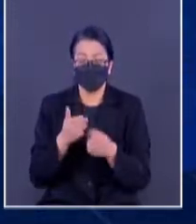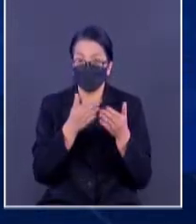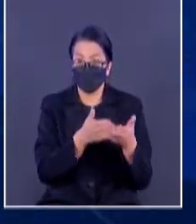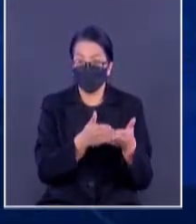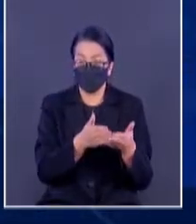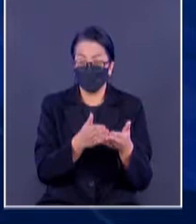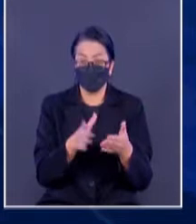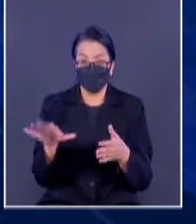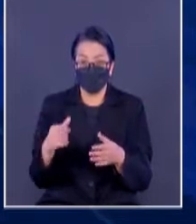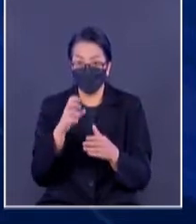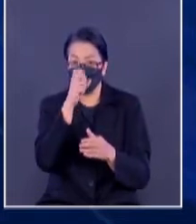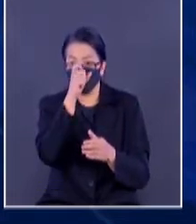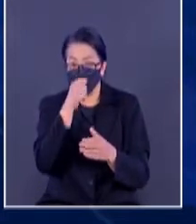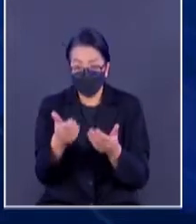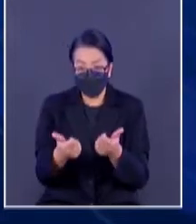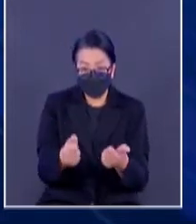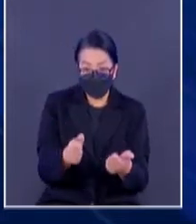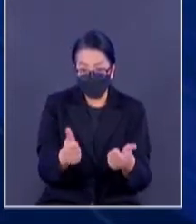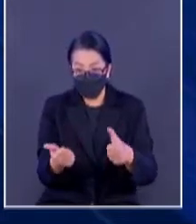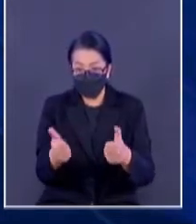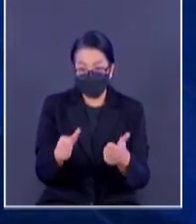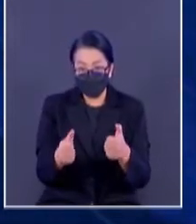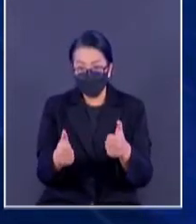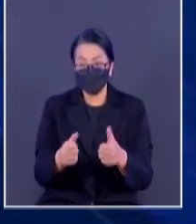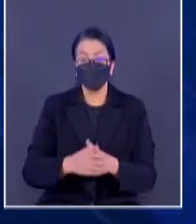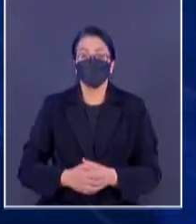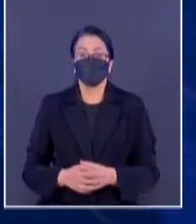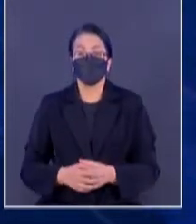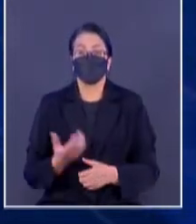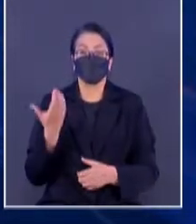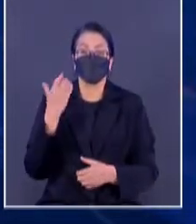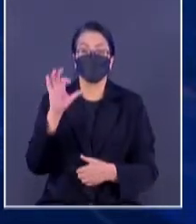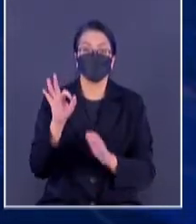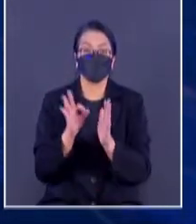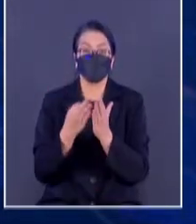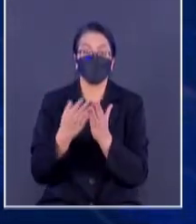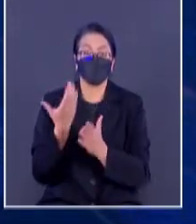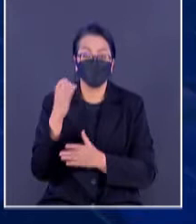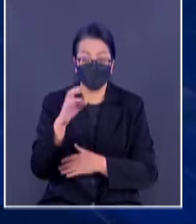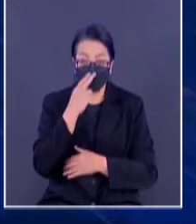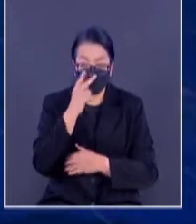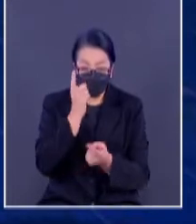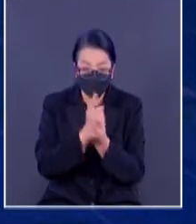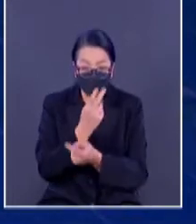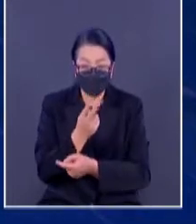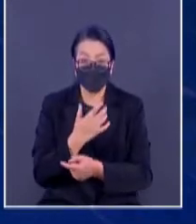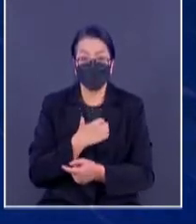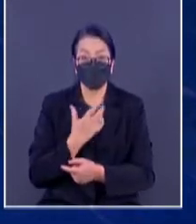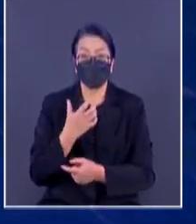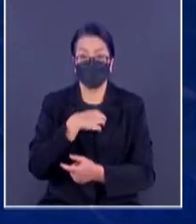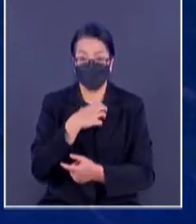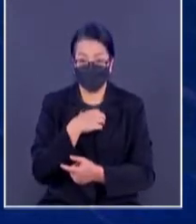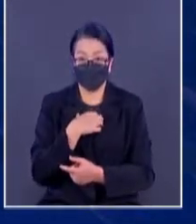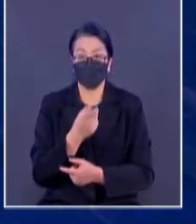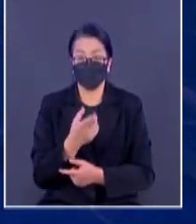แล้วก็นำไปทดลองเล่นในบึงค่ะพร้อมทำคลิปนี้นะคะไปโพสต์ผ่าน Facebook ปรากฏว่ามีคนเข้ามาชมกันเยอะเล